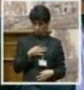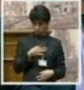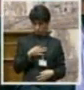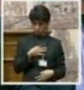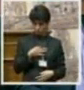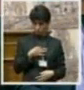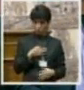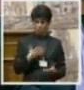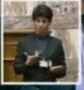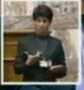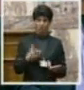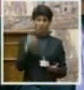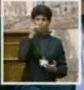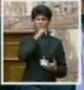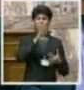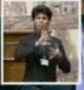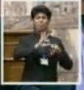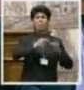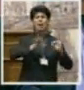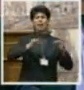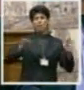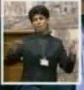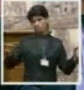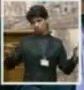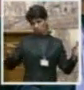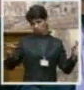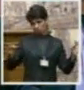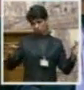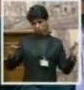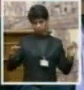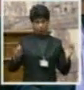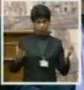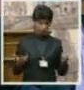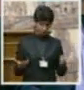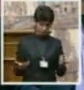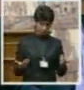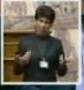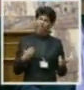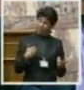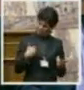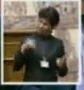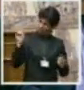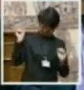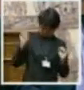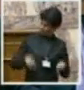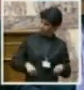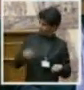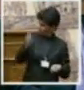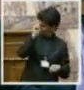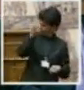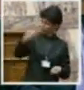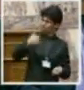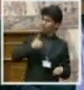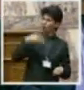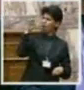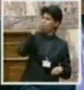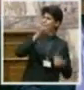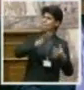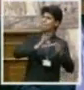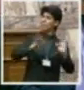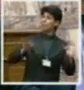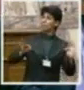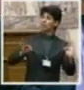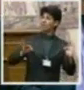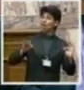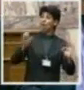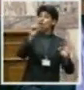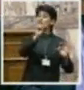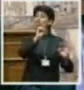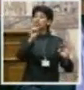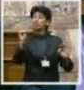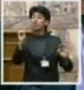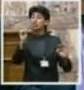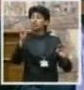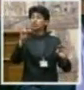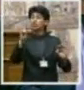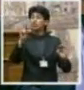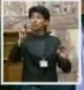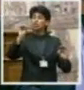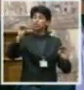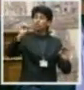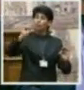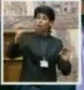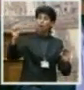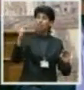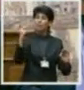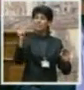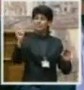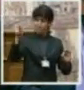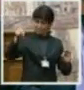για παραμύθια. Εγώ είμαι παραμυθάς. Ο κύριος Τροσκάν είναι παραμυθάς. Γιατί δεν το λέτε από το βήμα